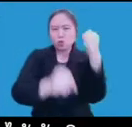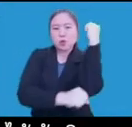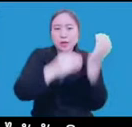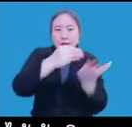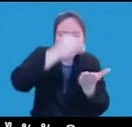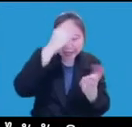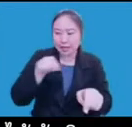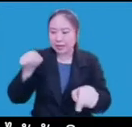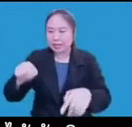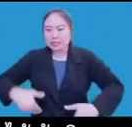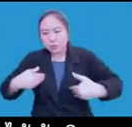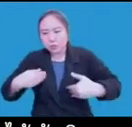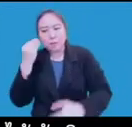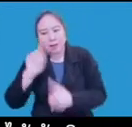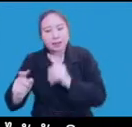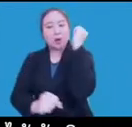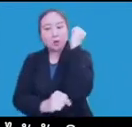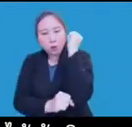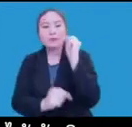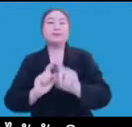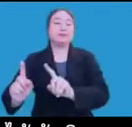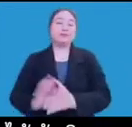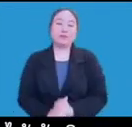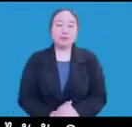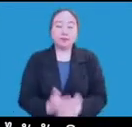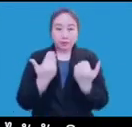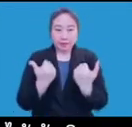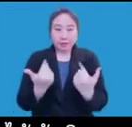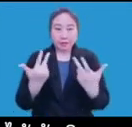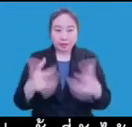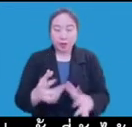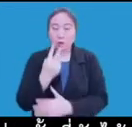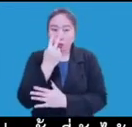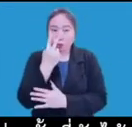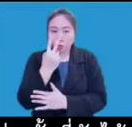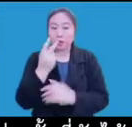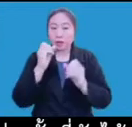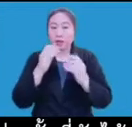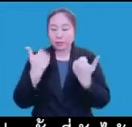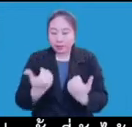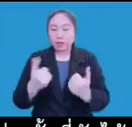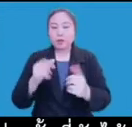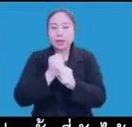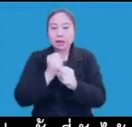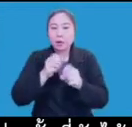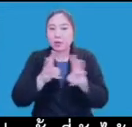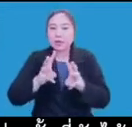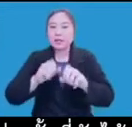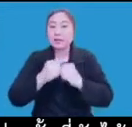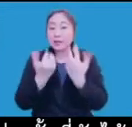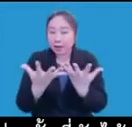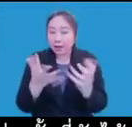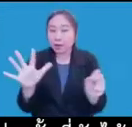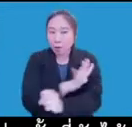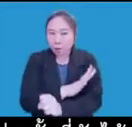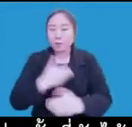ความเป็นอยู่เป็นต้นนะครับจากนั้นนะครับเราก็ชัดเจนมาแล้วจากรัฐบาลว่าต้องทำอะไรให้สมบูรณ์นะครับก็เป็นช่วงที่